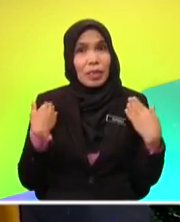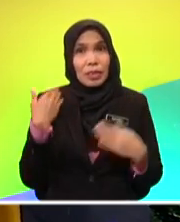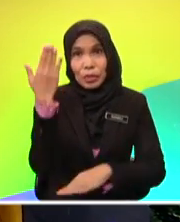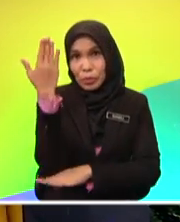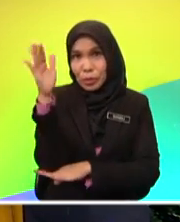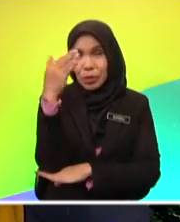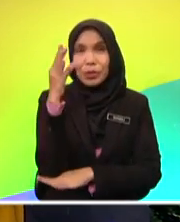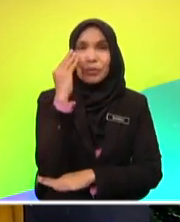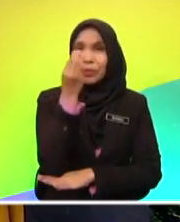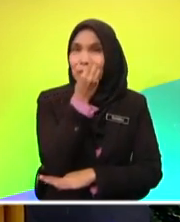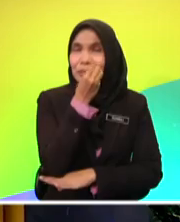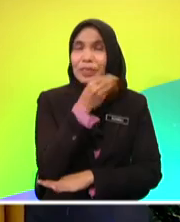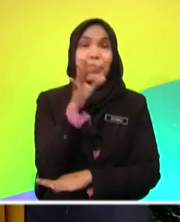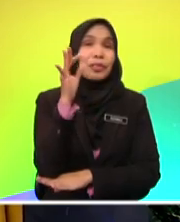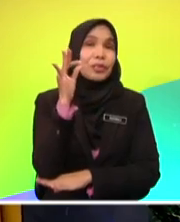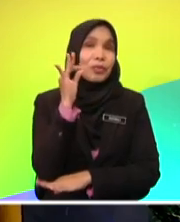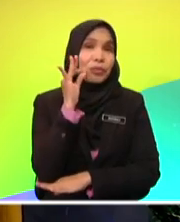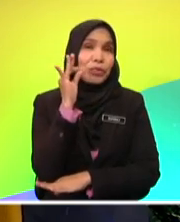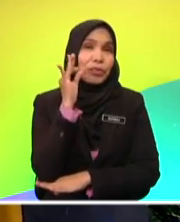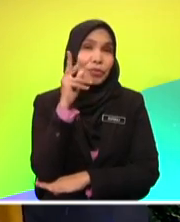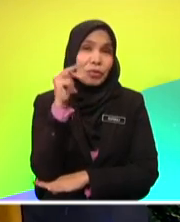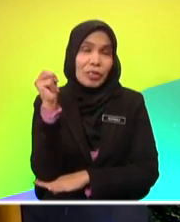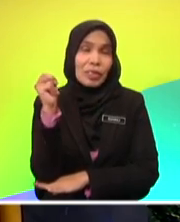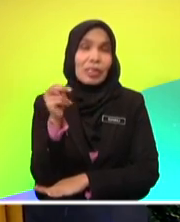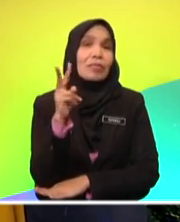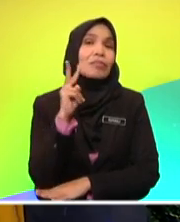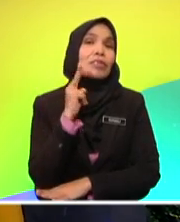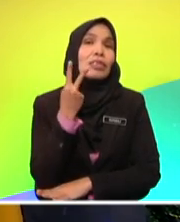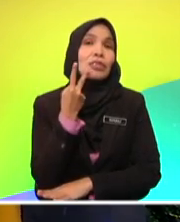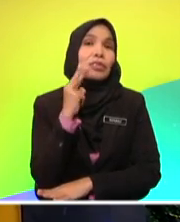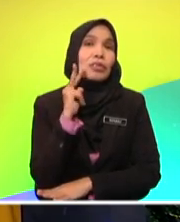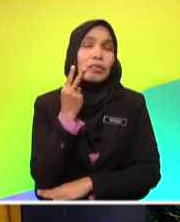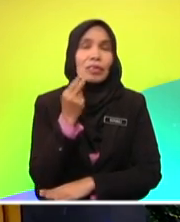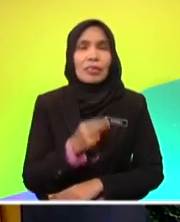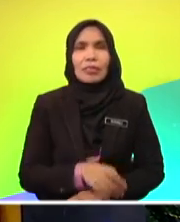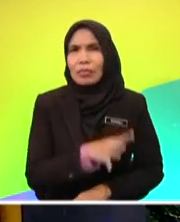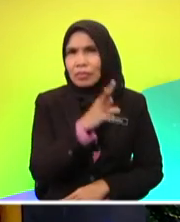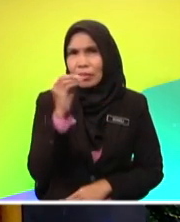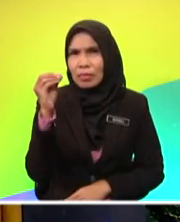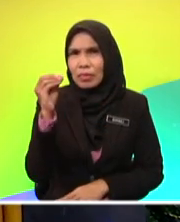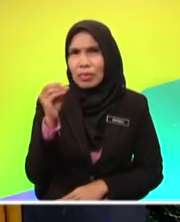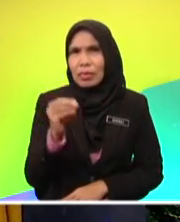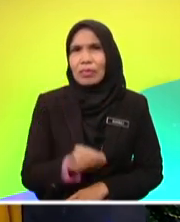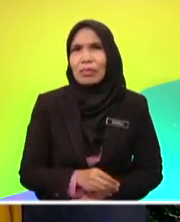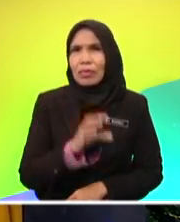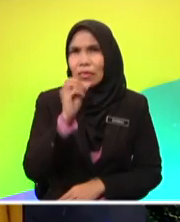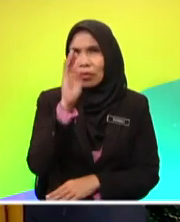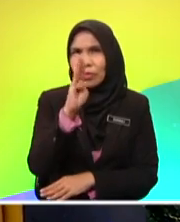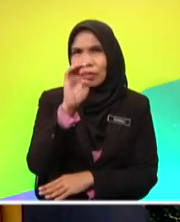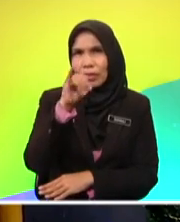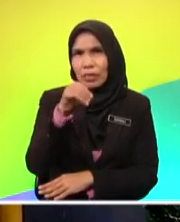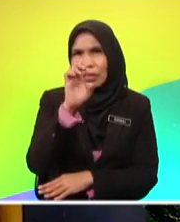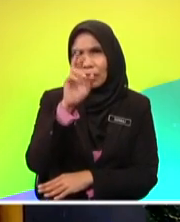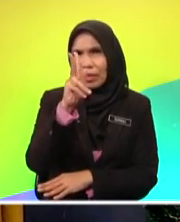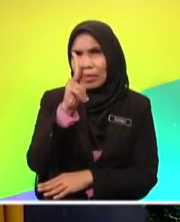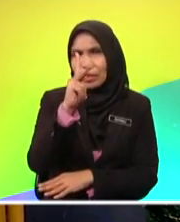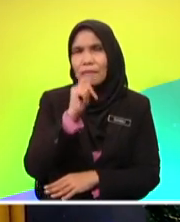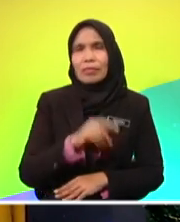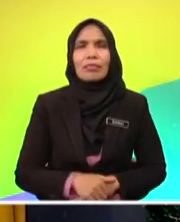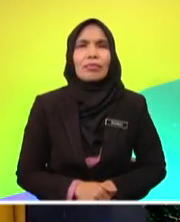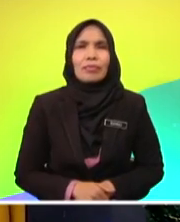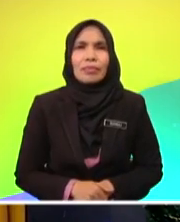ada buah-buahan, ada sayur-sayuran dan juga ada beberapa objek yang mana contoh sayur-sayuran dan juga buah-buahan